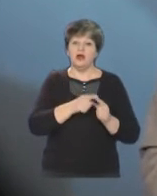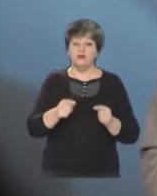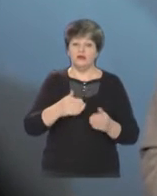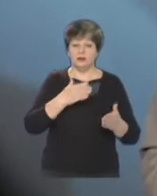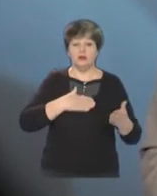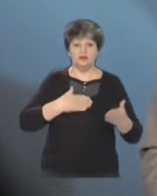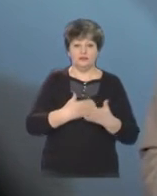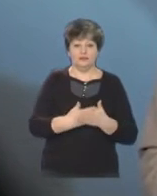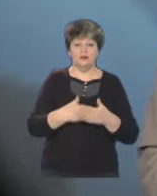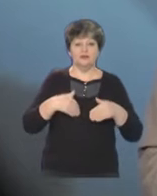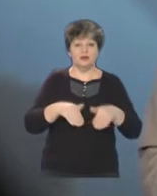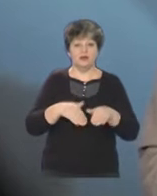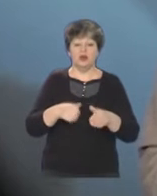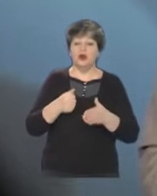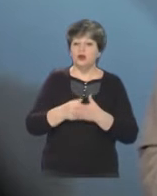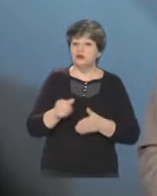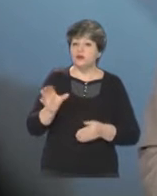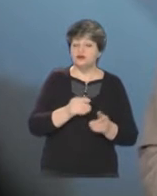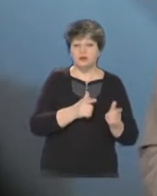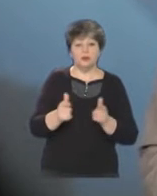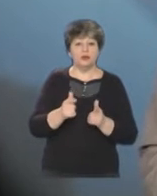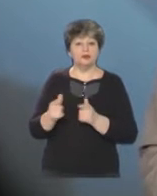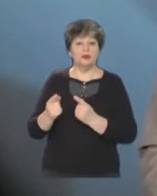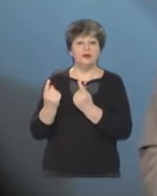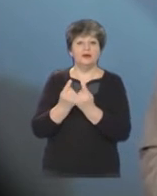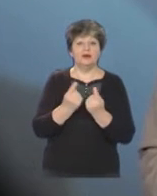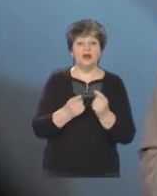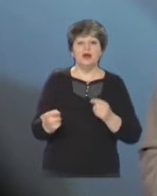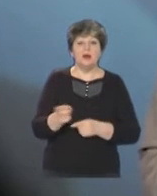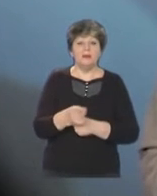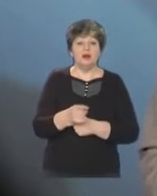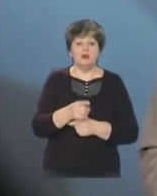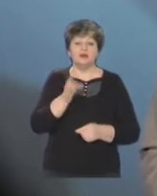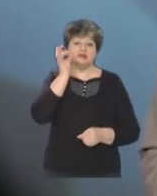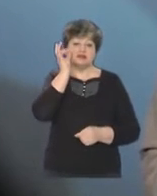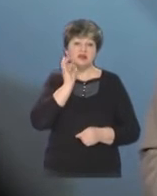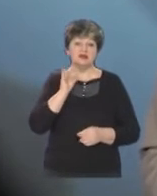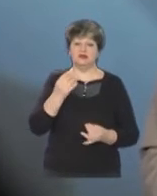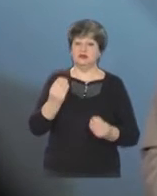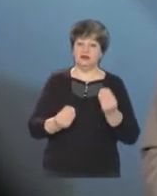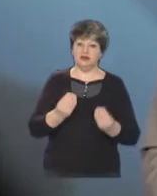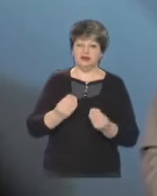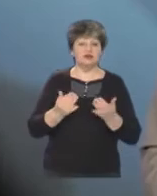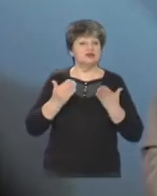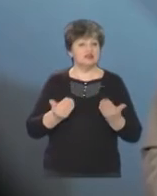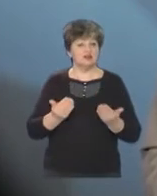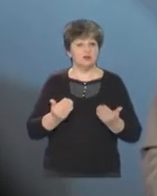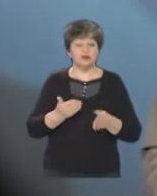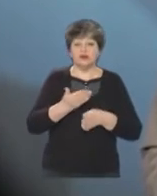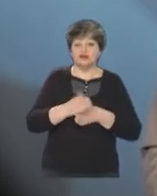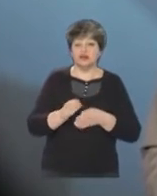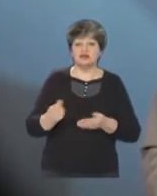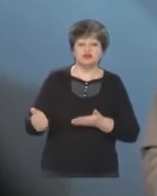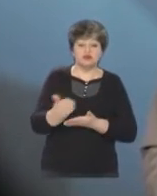час благодійних акцій. До всього діти підготували для однолітків з маріупольського інтернату солодощі та іграшки. Сьогодні